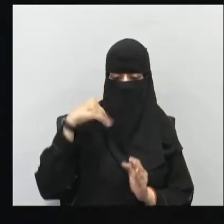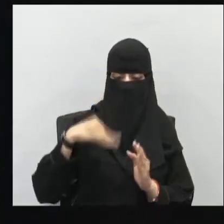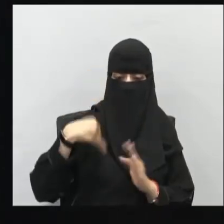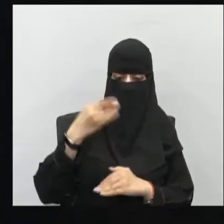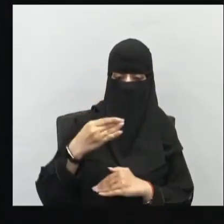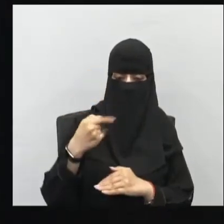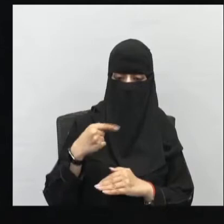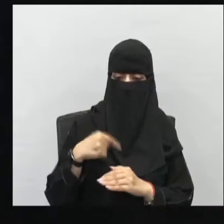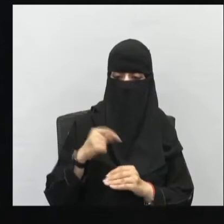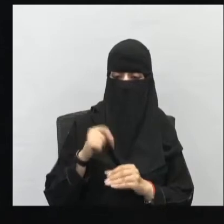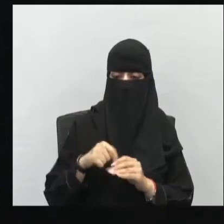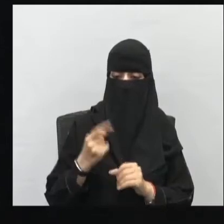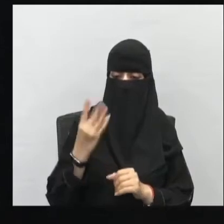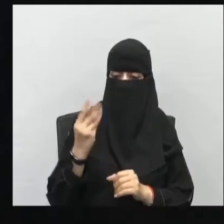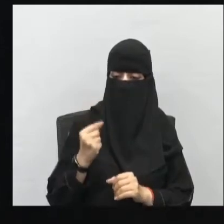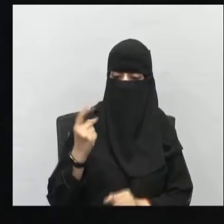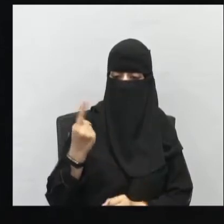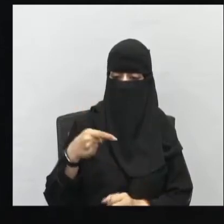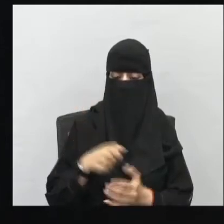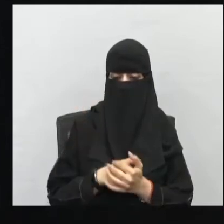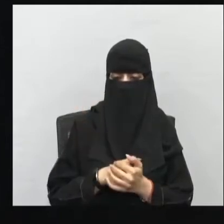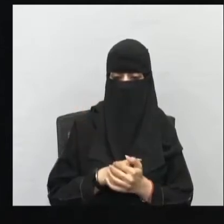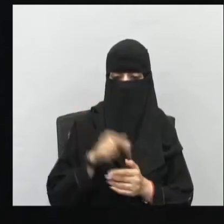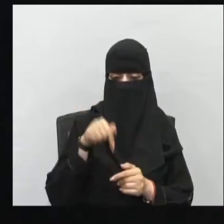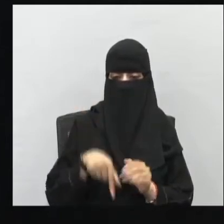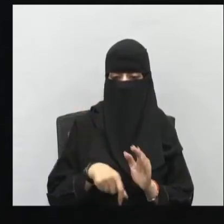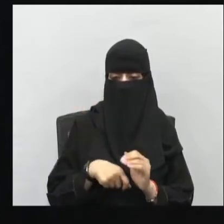عشرة. درسنا لهذا اليوم في صفحة